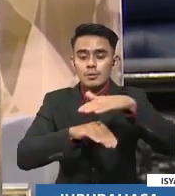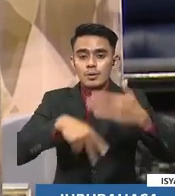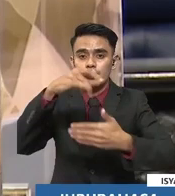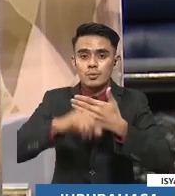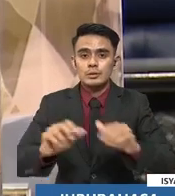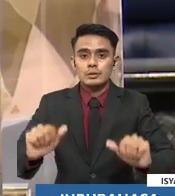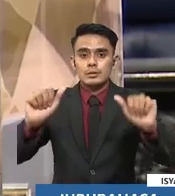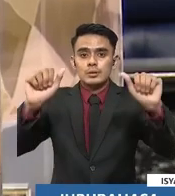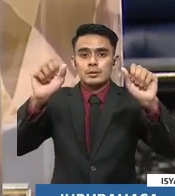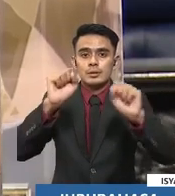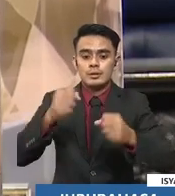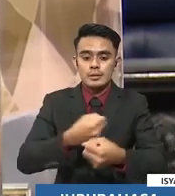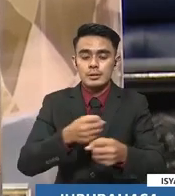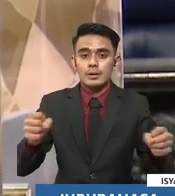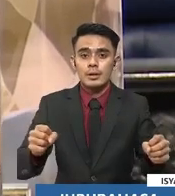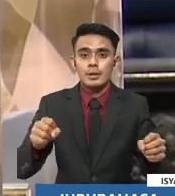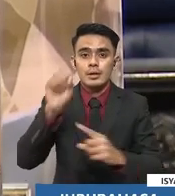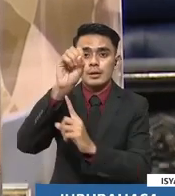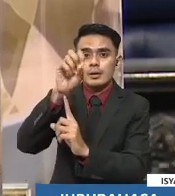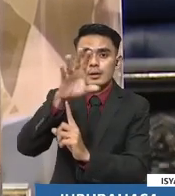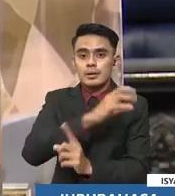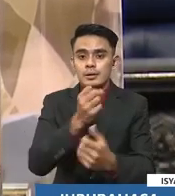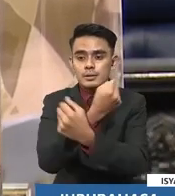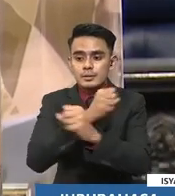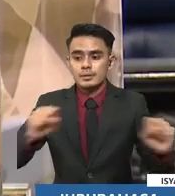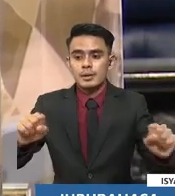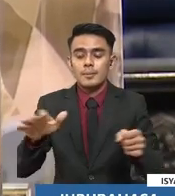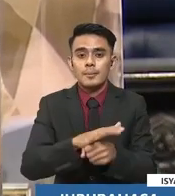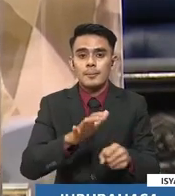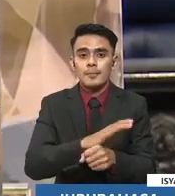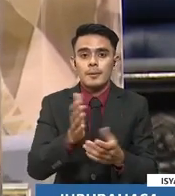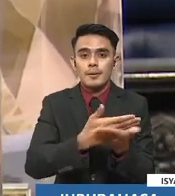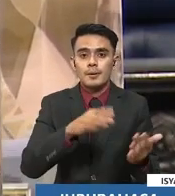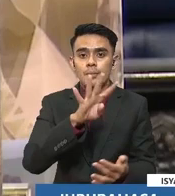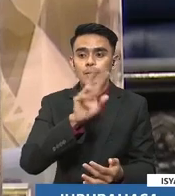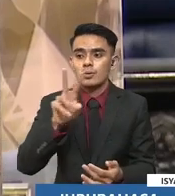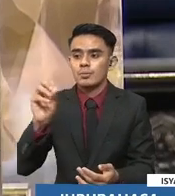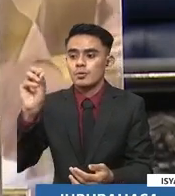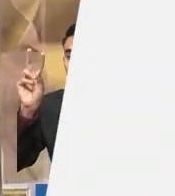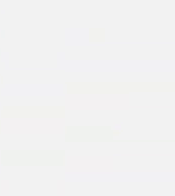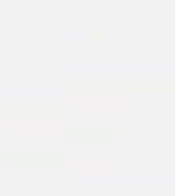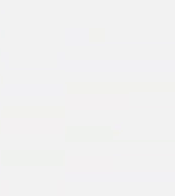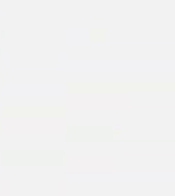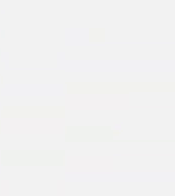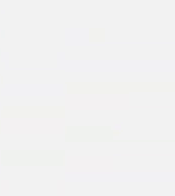projek penaik taraf stesen pemancar dan dijangka siap sepenuhnya pada suku keempat 2022.